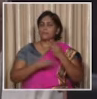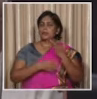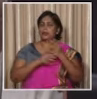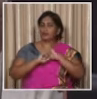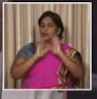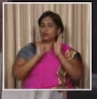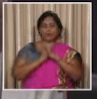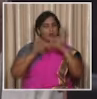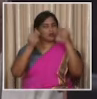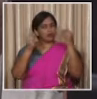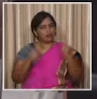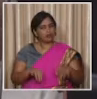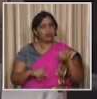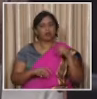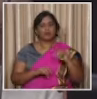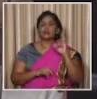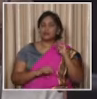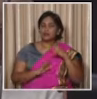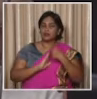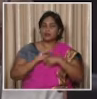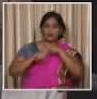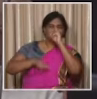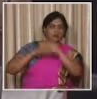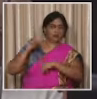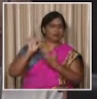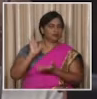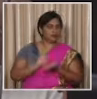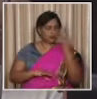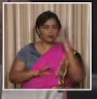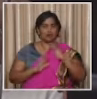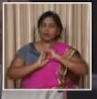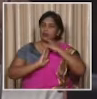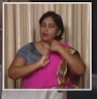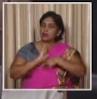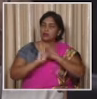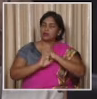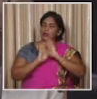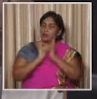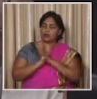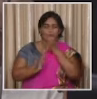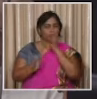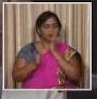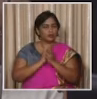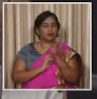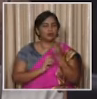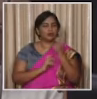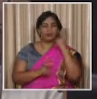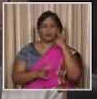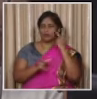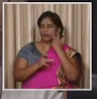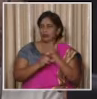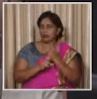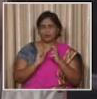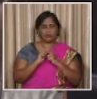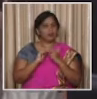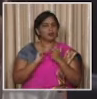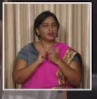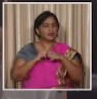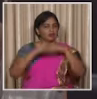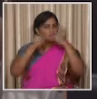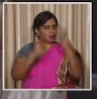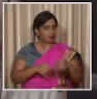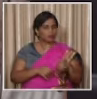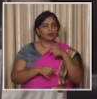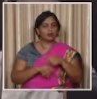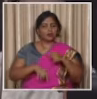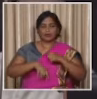කර්මාන්ත කඩා වැටුණා, සමහරු රට හැර ගියා, මුළු රටම ගිනිගත්තා, ආර්ථික අපායකට රට ඇද වැටුණා.